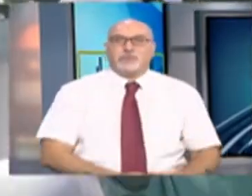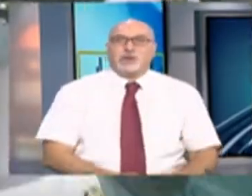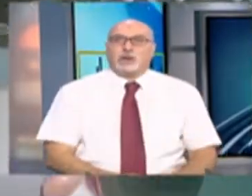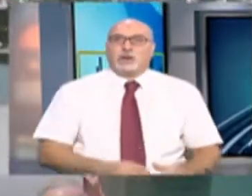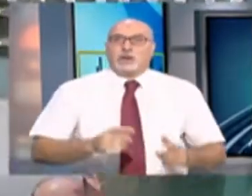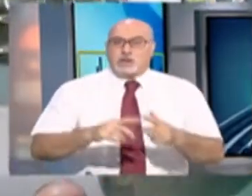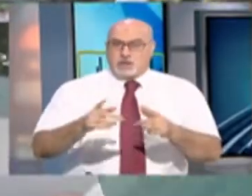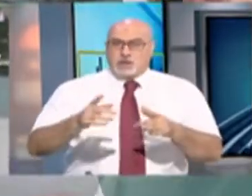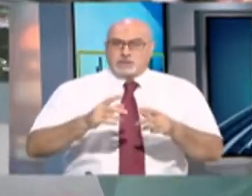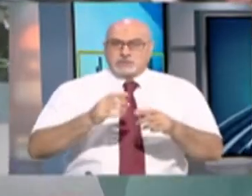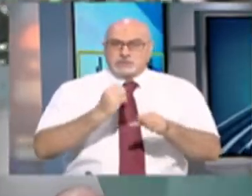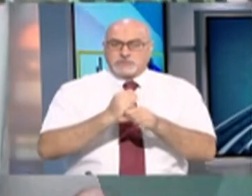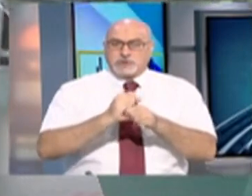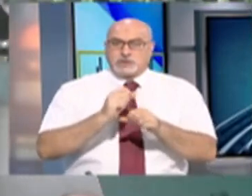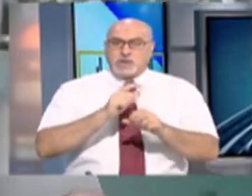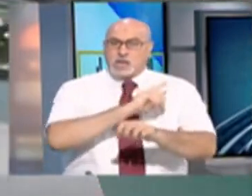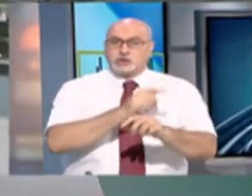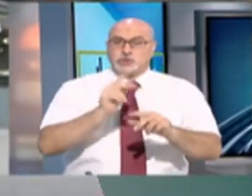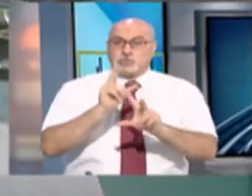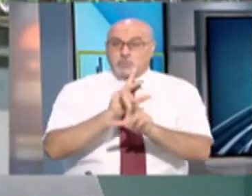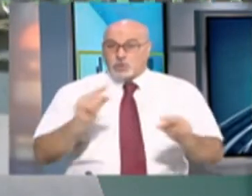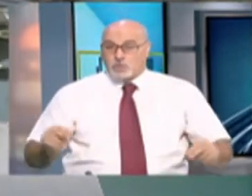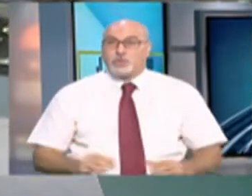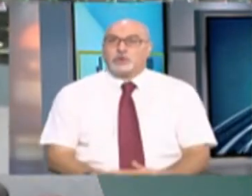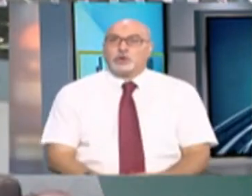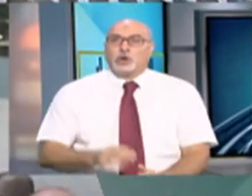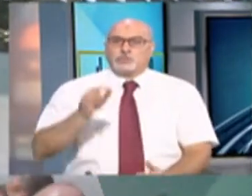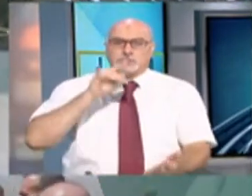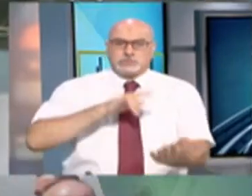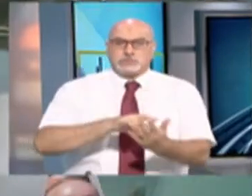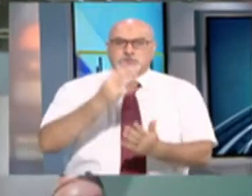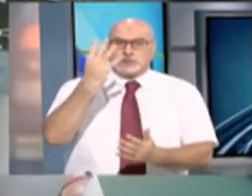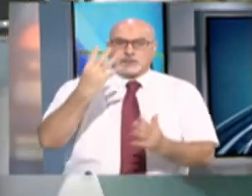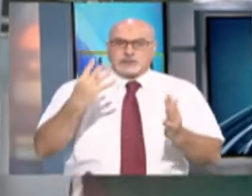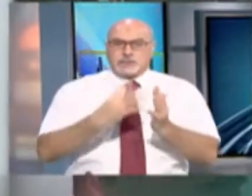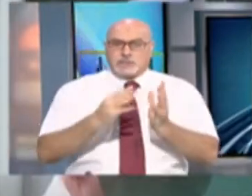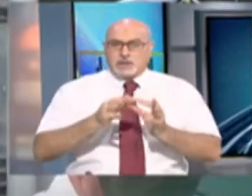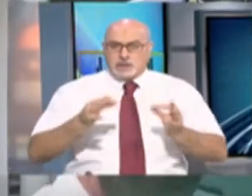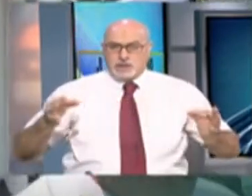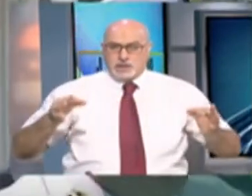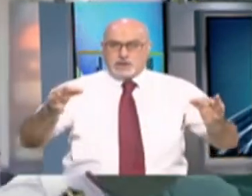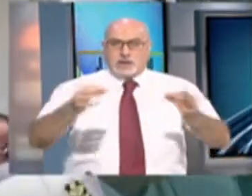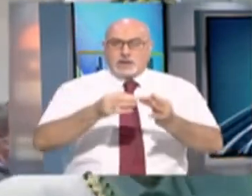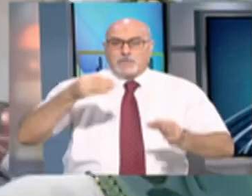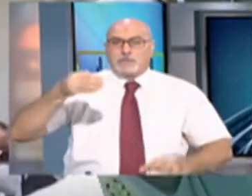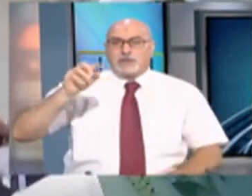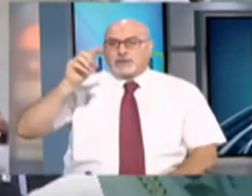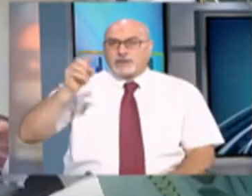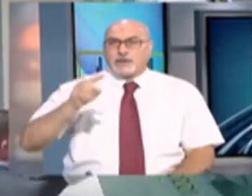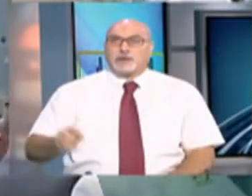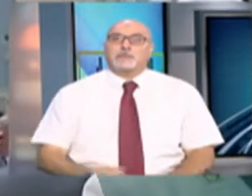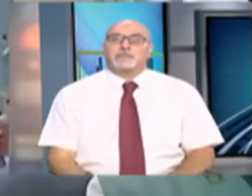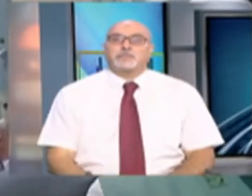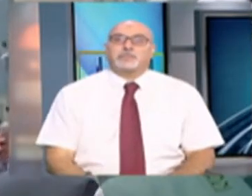النظيفة وتحتوي على منطقة شحن تتربع على مساحة 4,000 متر مربع، وتعد